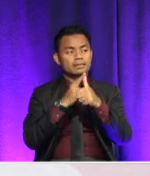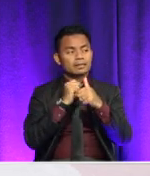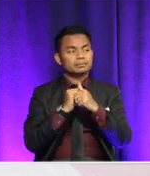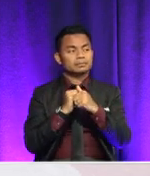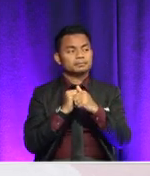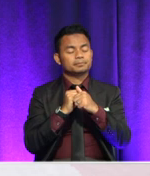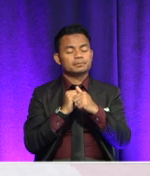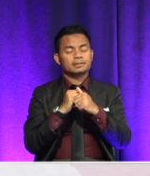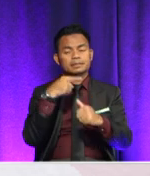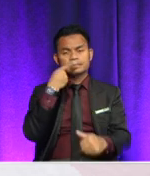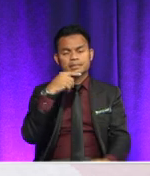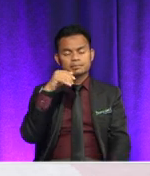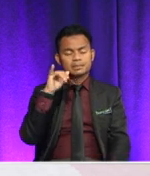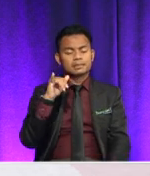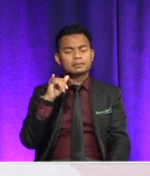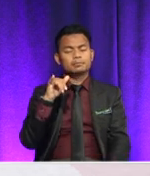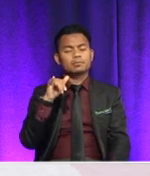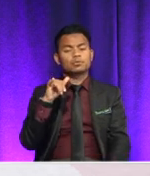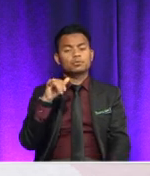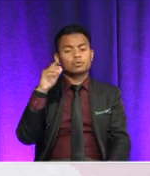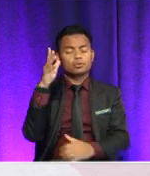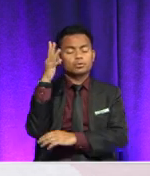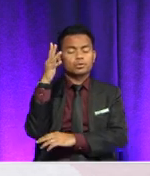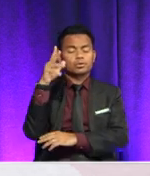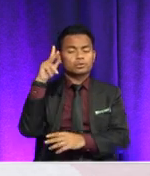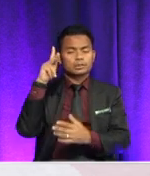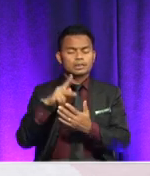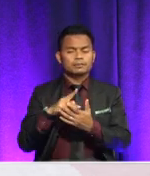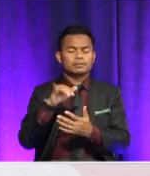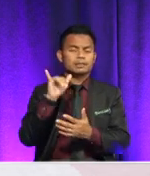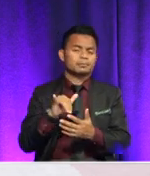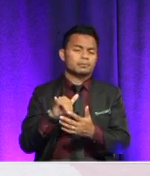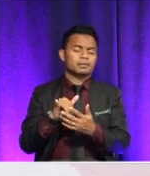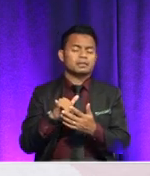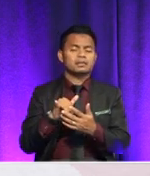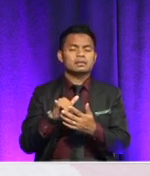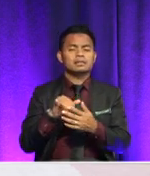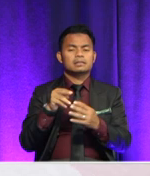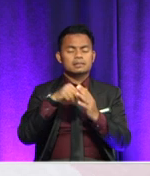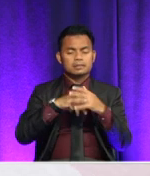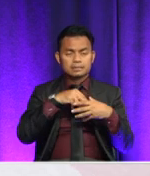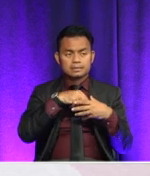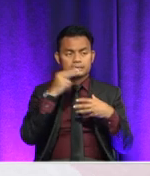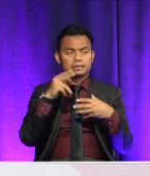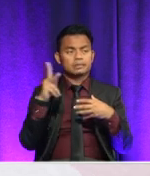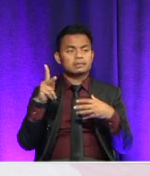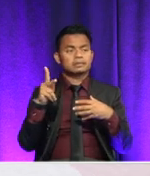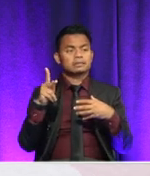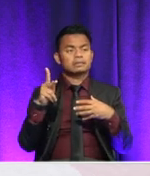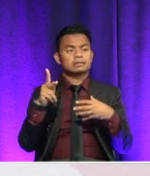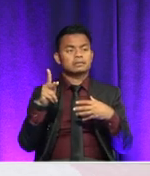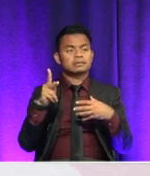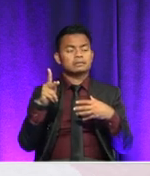pokok kenap yang menghasilkan bunga seperti bunga hiasan mendatangkan 1000 manfaat kepada industri di negeri ini